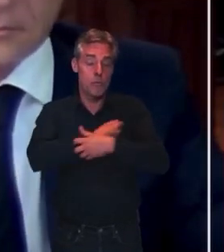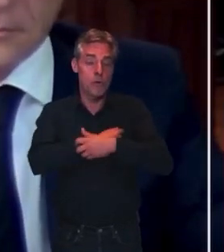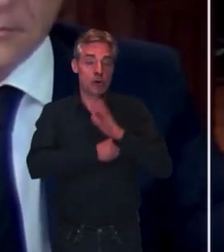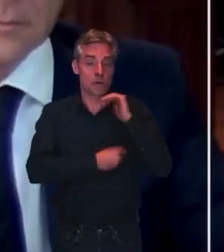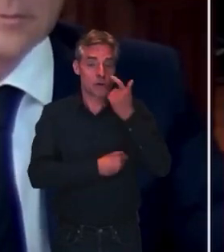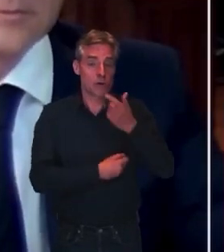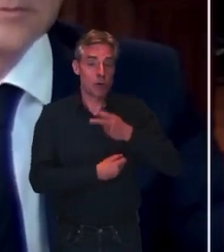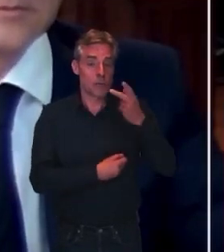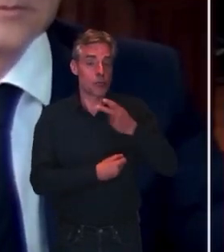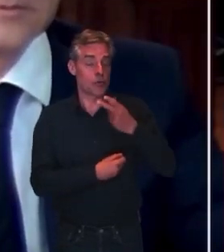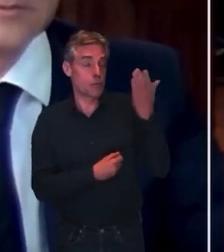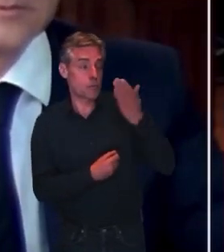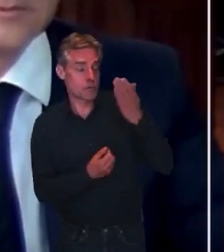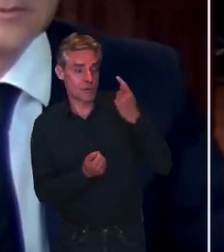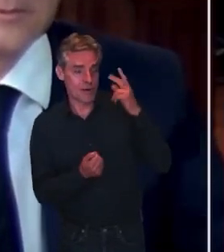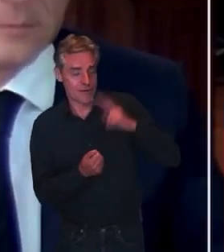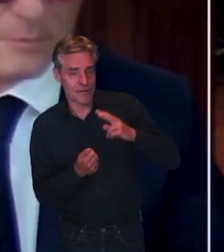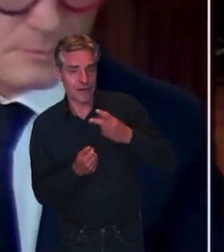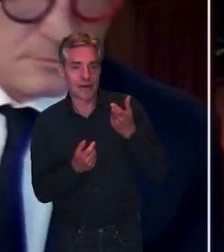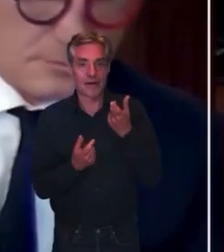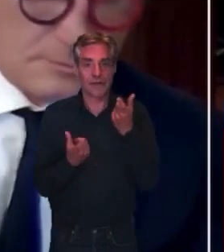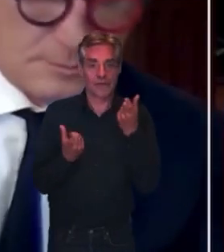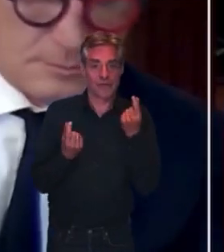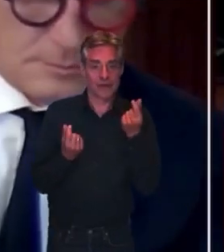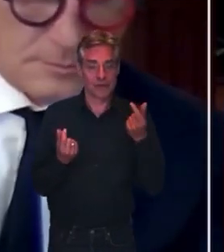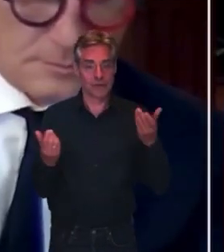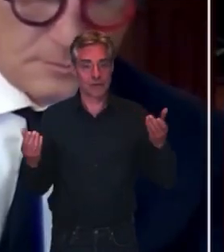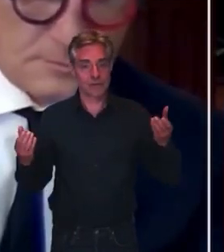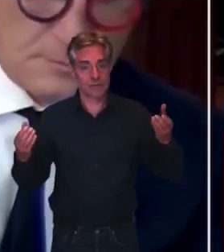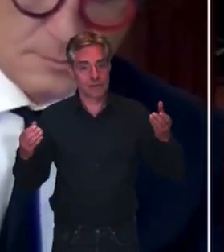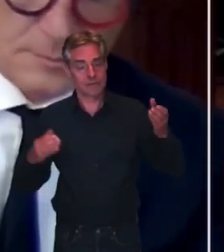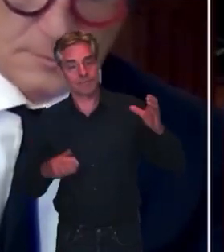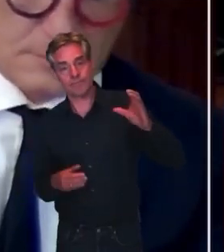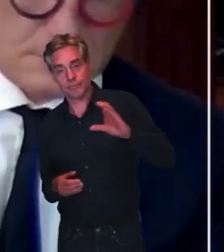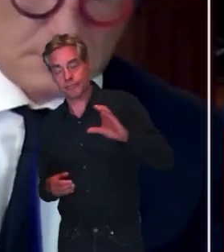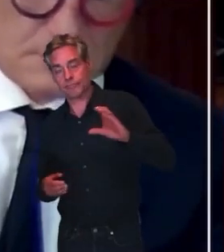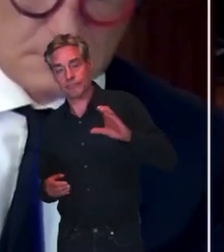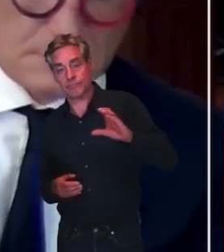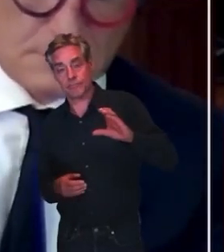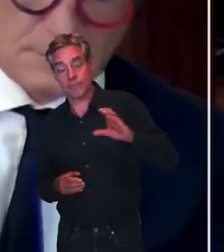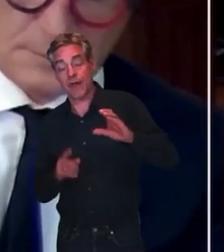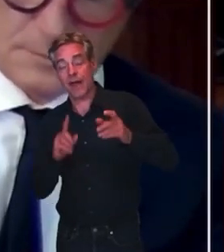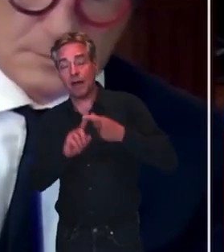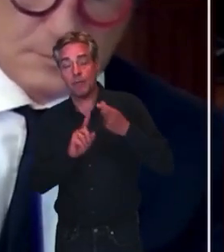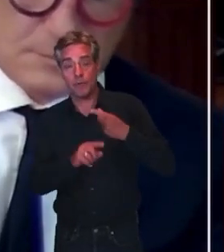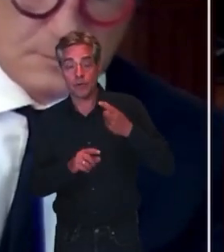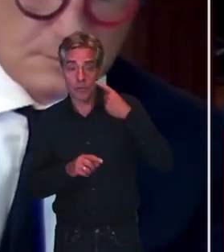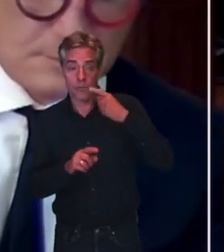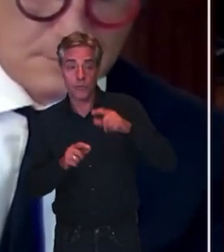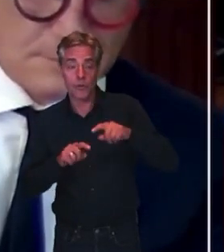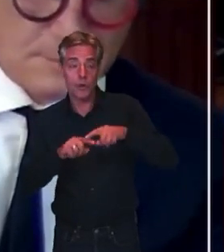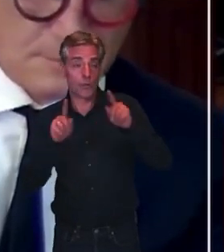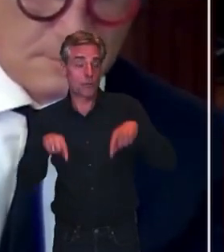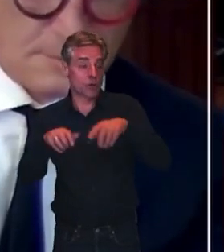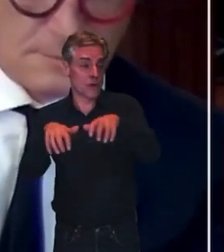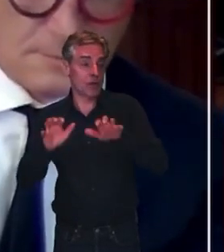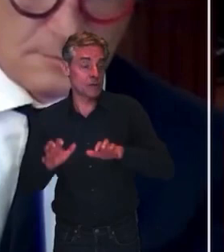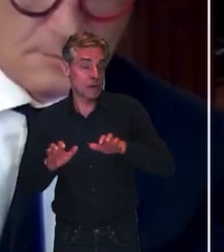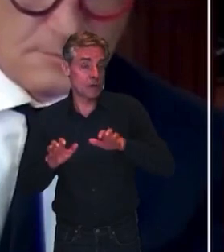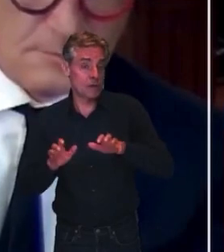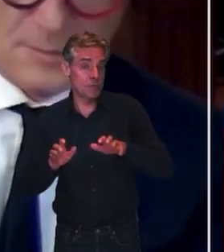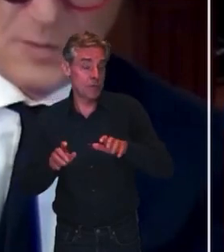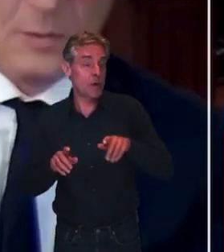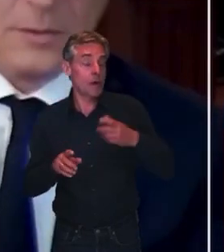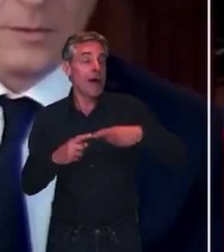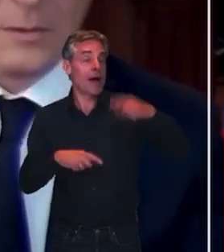que jamais d'avoir un financement extrêmement important de son budget de fonctionnement, comme on avait commencé